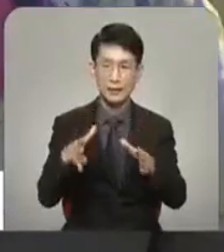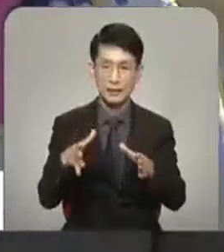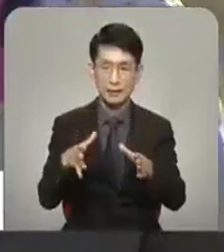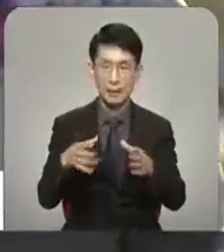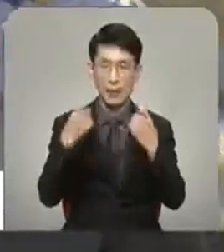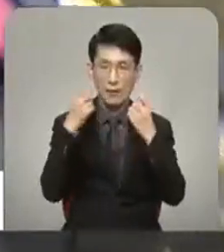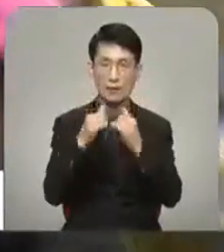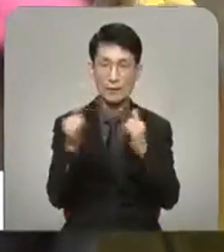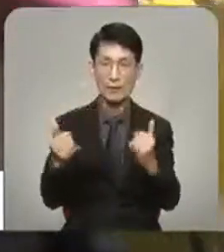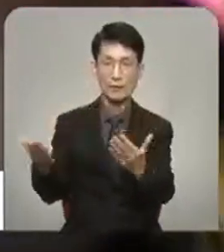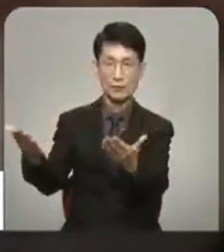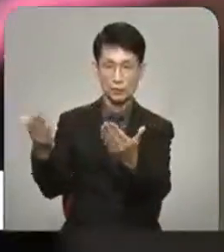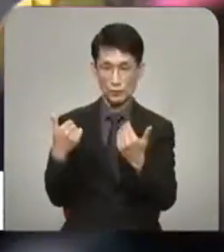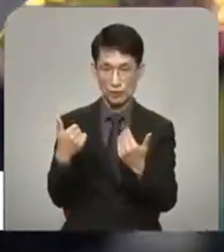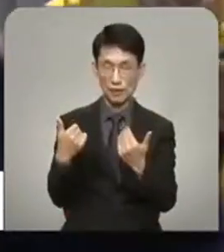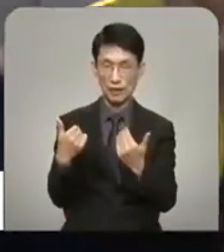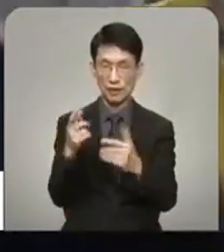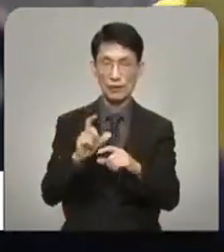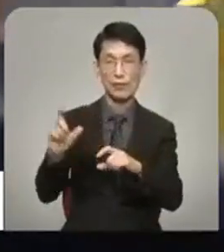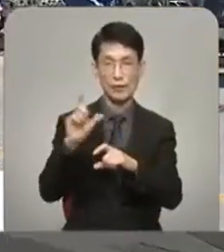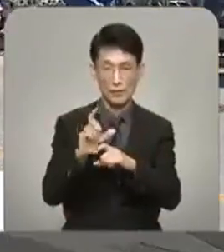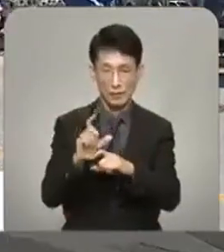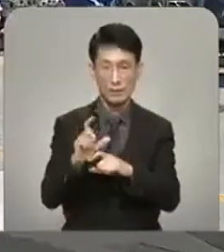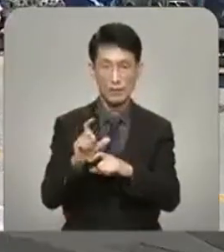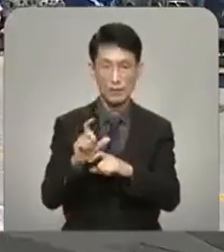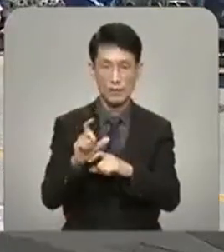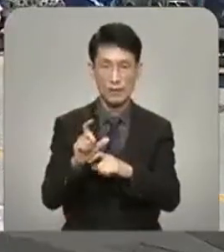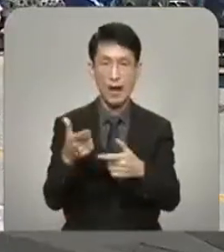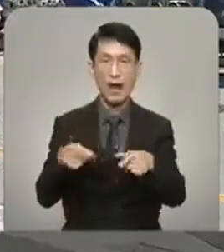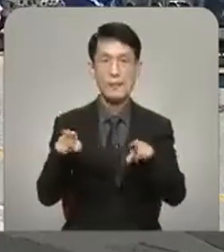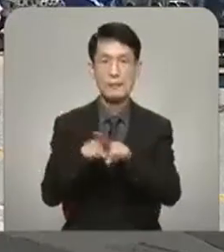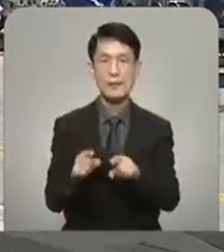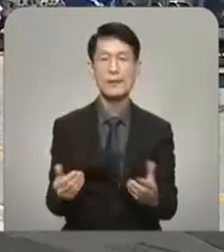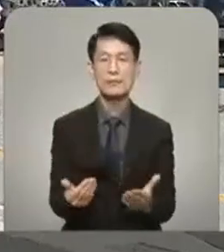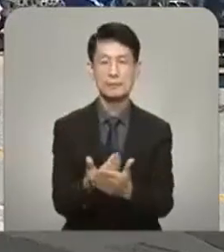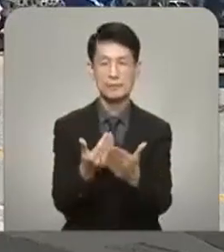관광객을 유치하는 것만큼이나 유치 효과를 함께 누릴 수 있는 도시